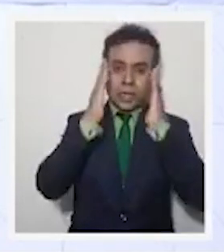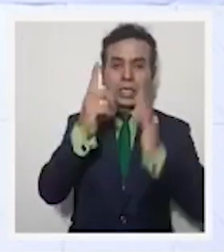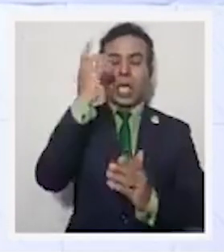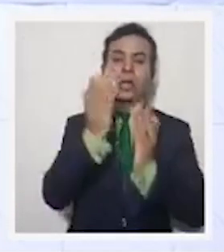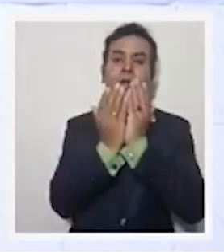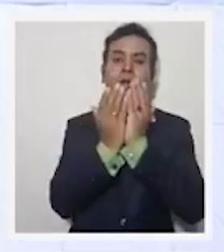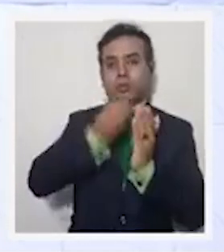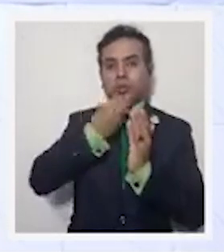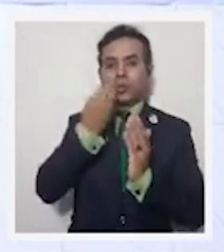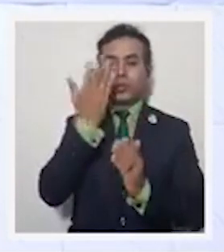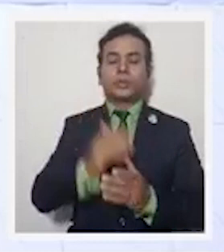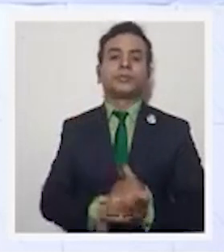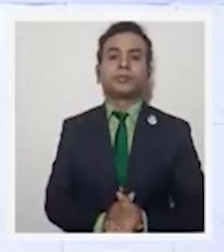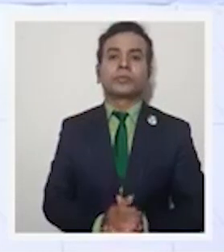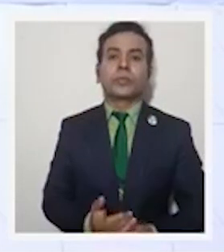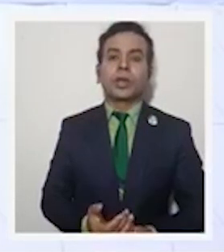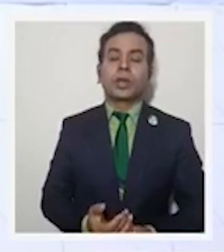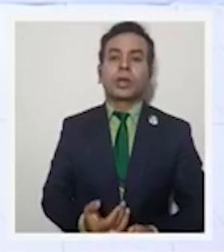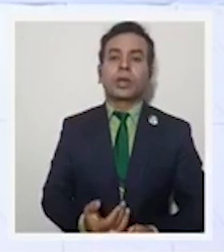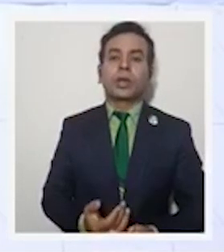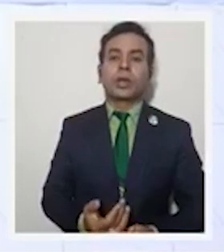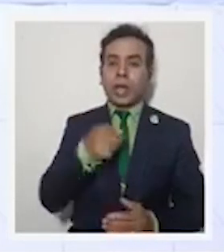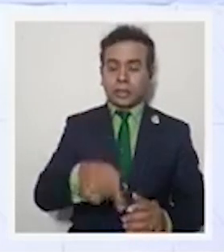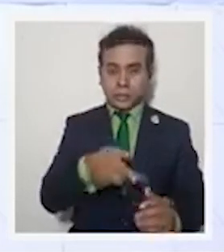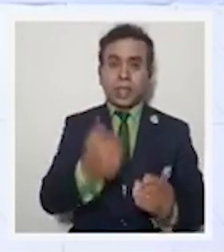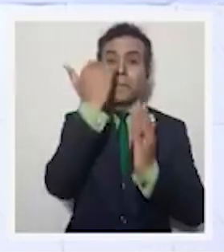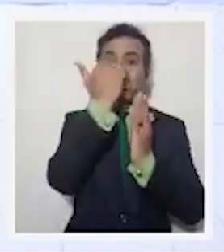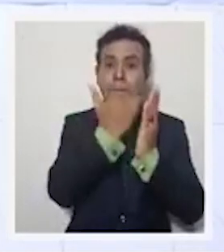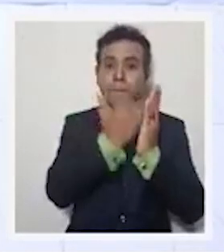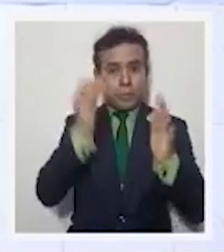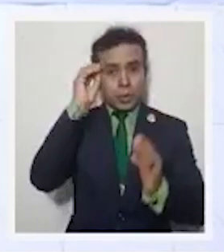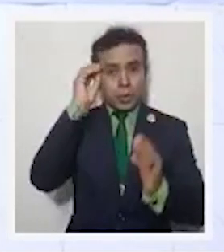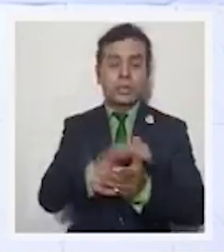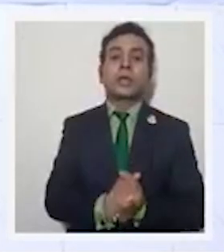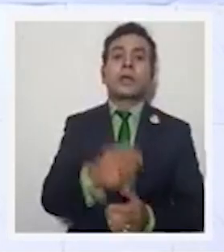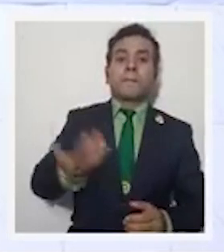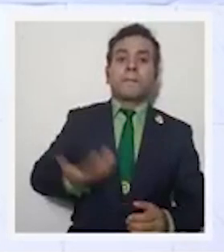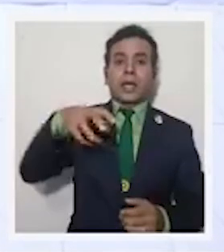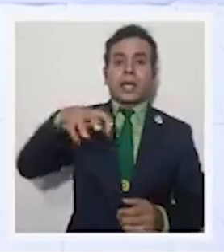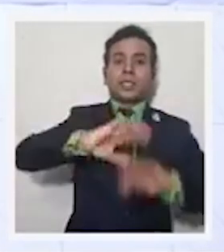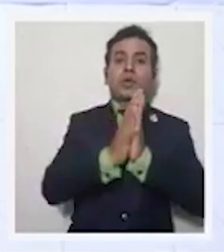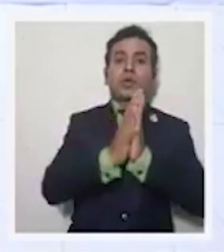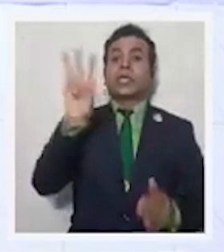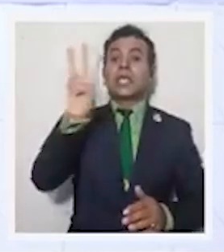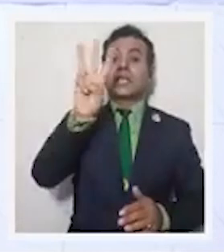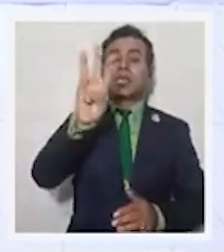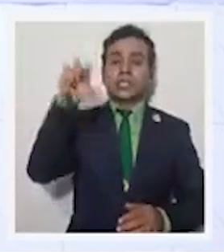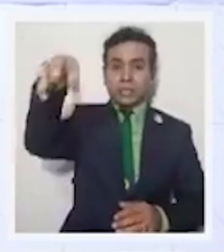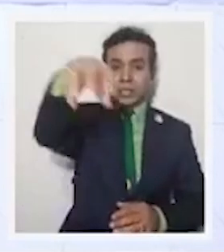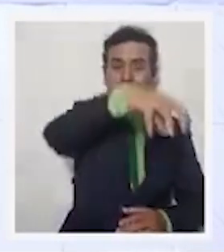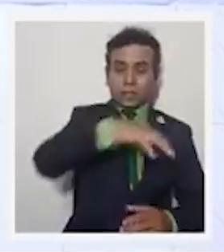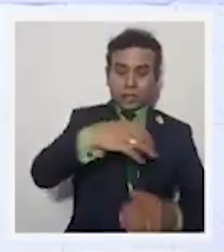সকল মৃত ব্যক্তিদের বিদেহি আত্মার শান্তি কামনা করছি। আমরা